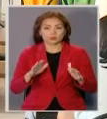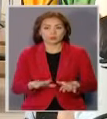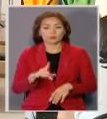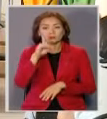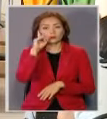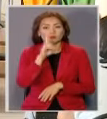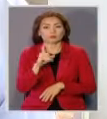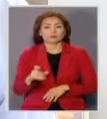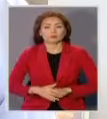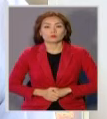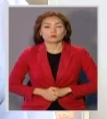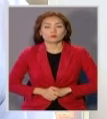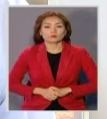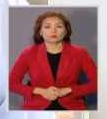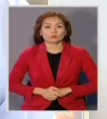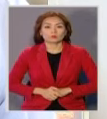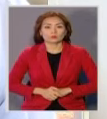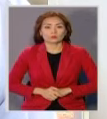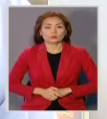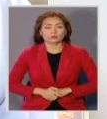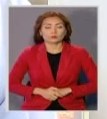молодым людям.